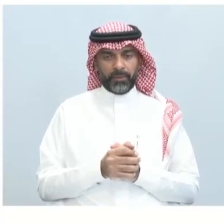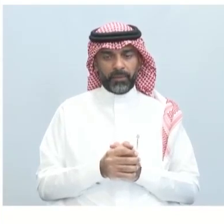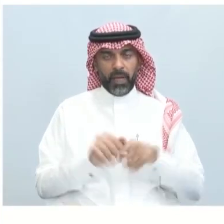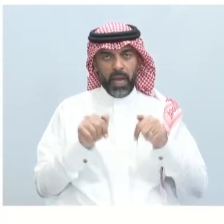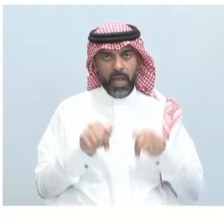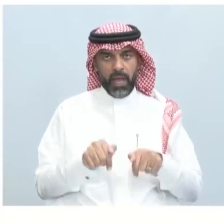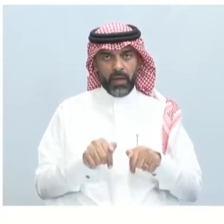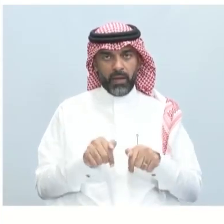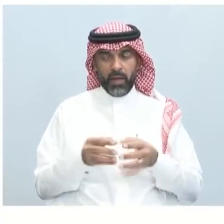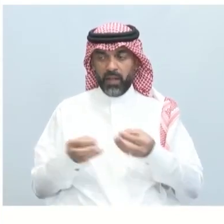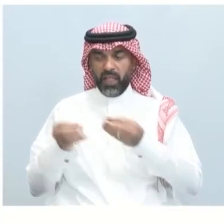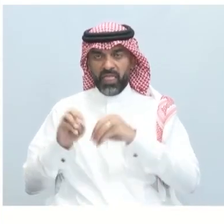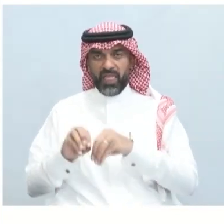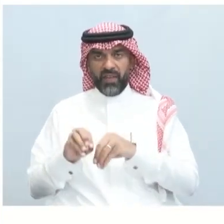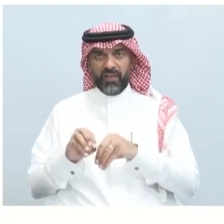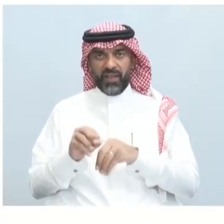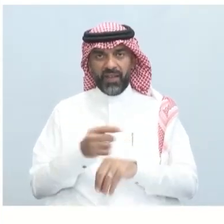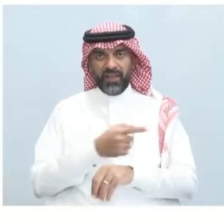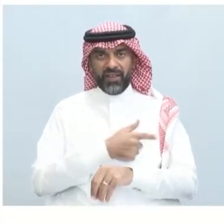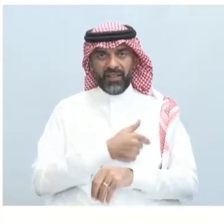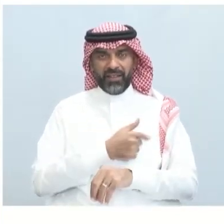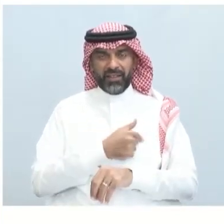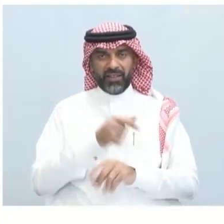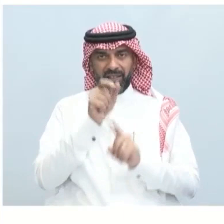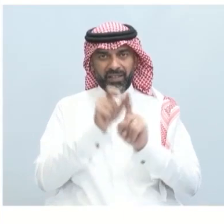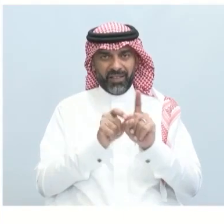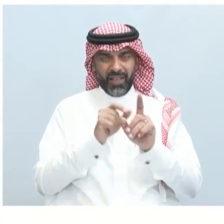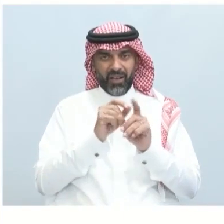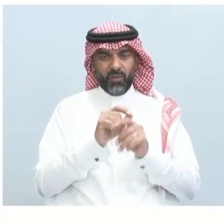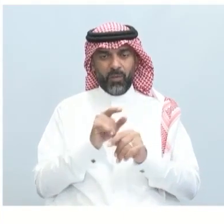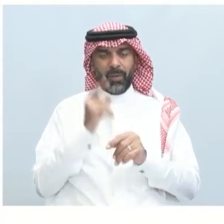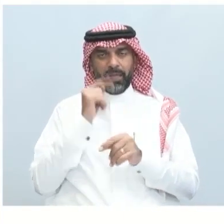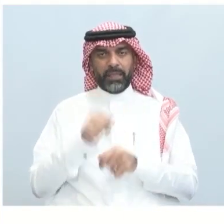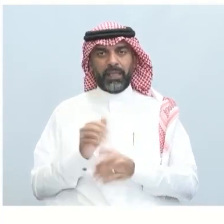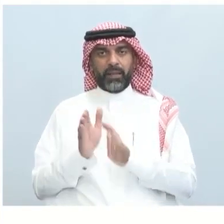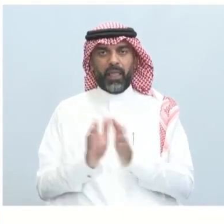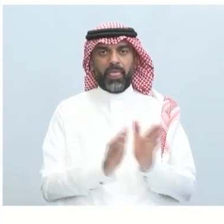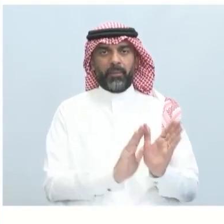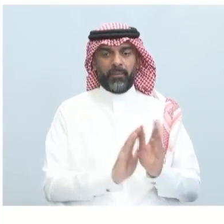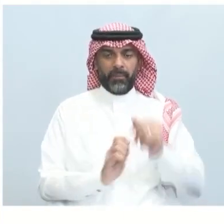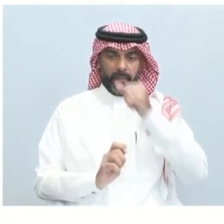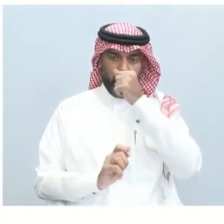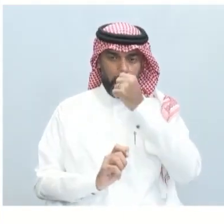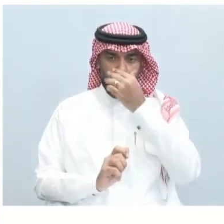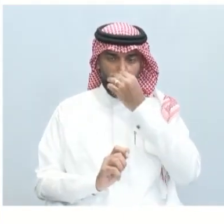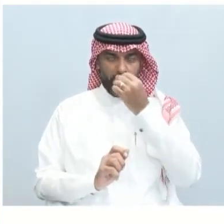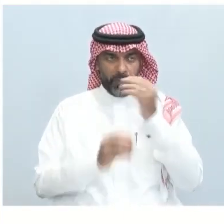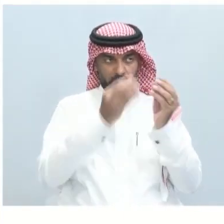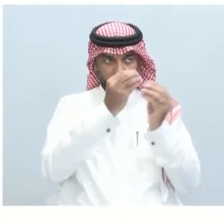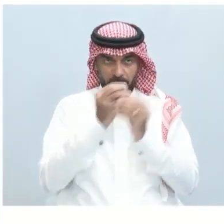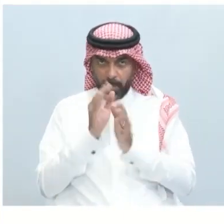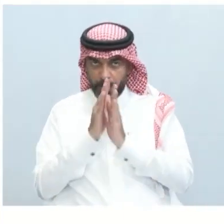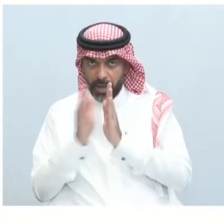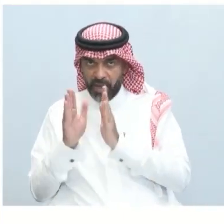الآن بعد إضافة جهات الاتصال نقوم بتنظيم جهات الاتصال. إذن بعد استيراد الملف